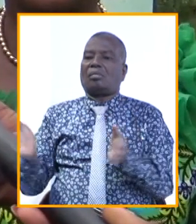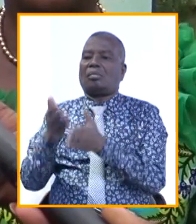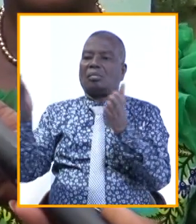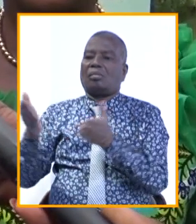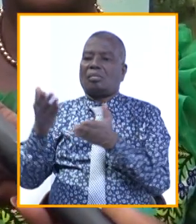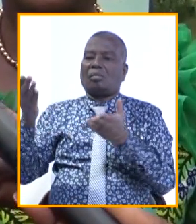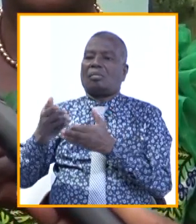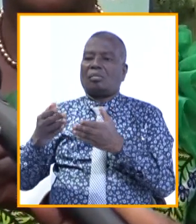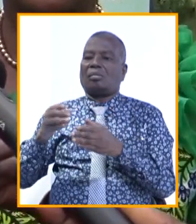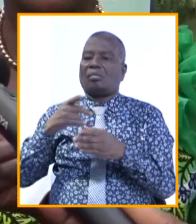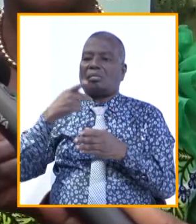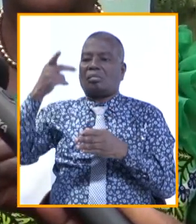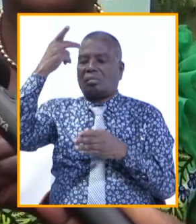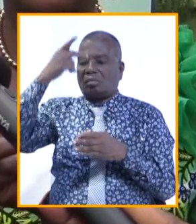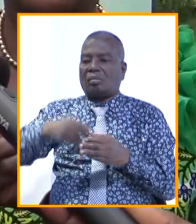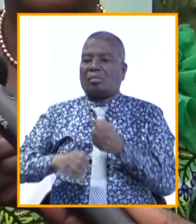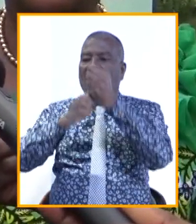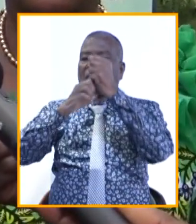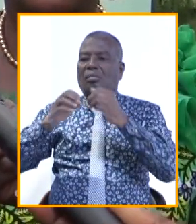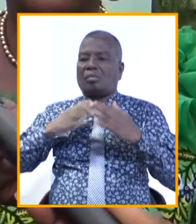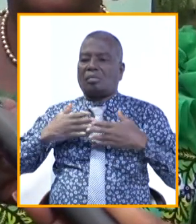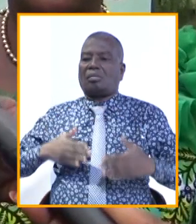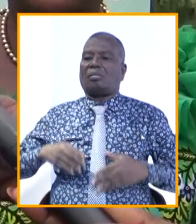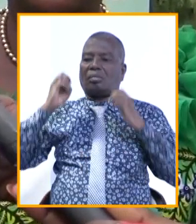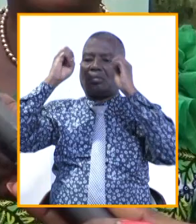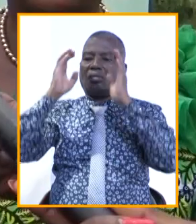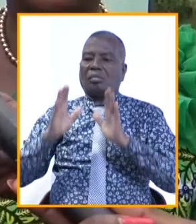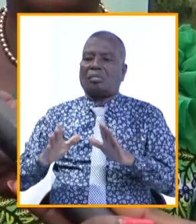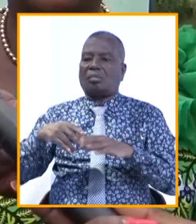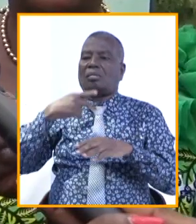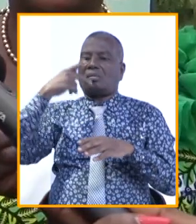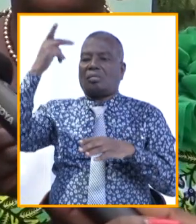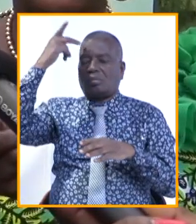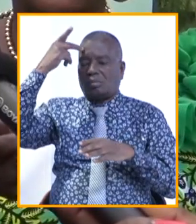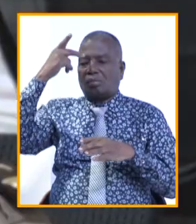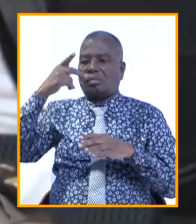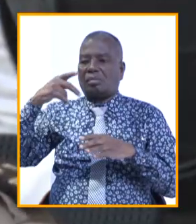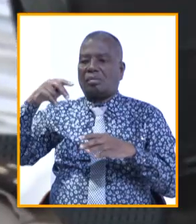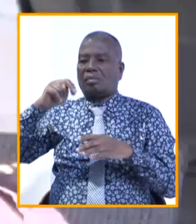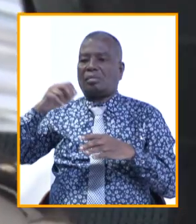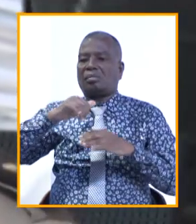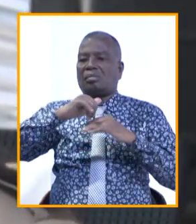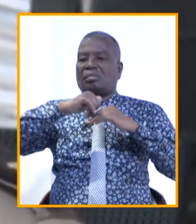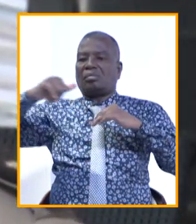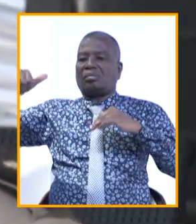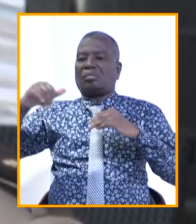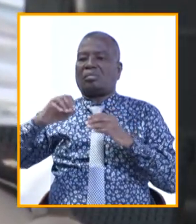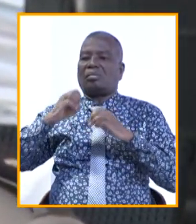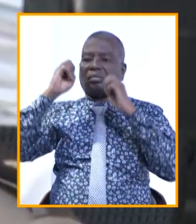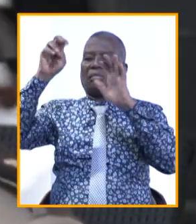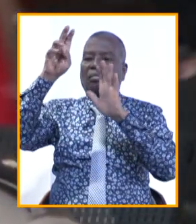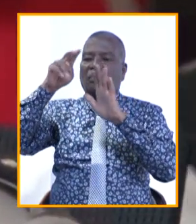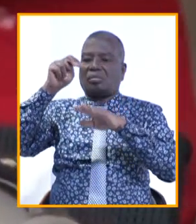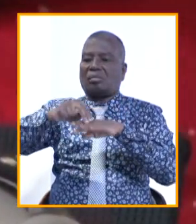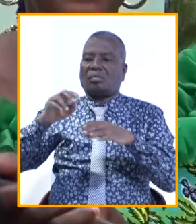à soutenir donc le corps enseignant, parce que je crois que de plus en plus les parents se mettent très loin de l'éducation de leurs enfants alors